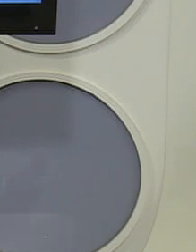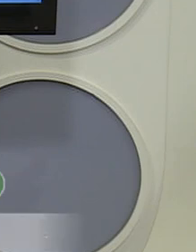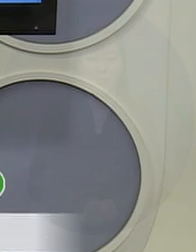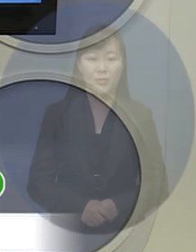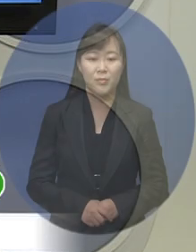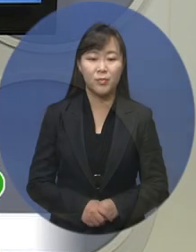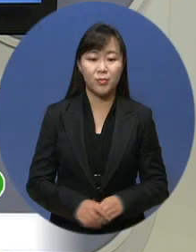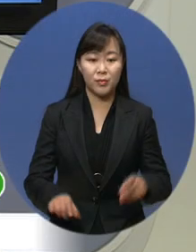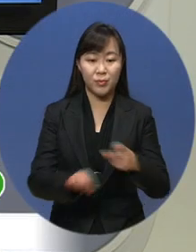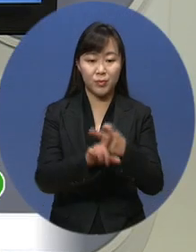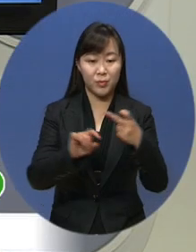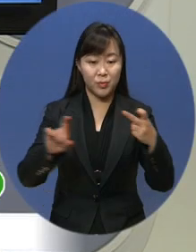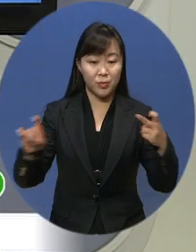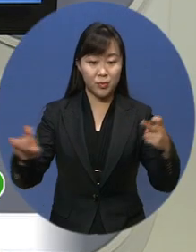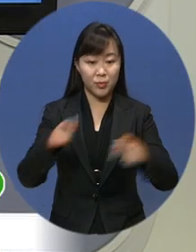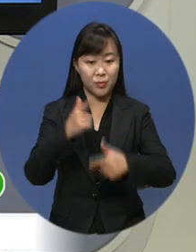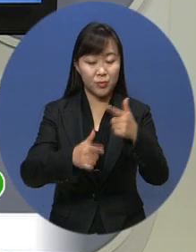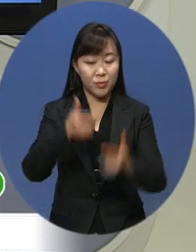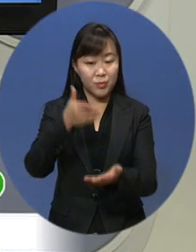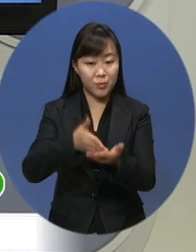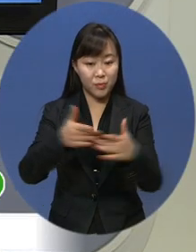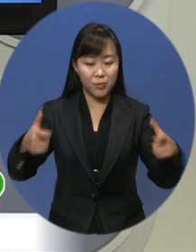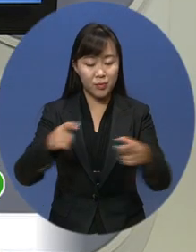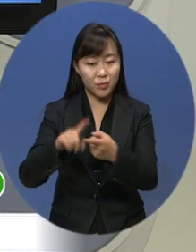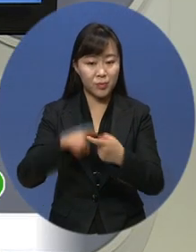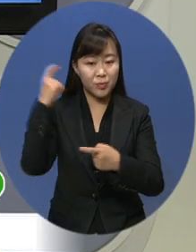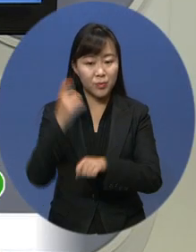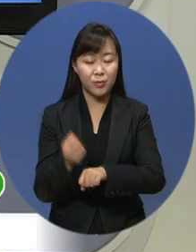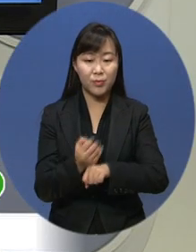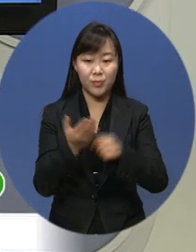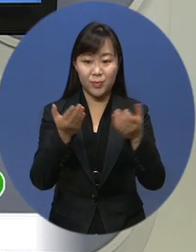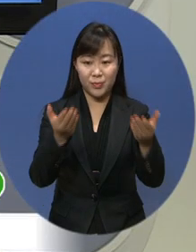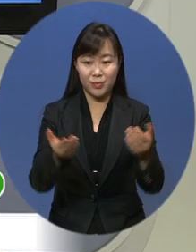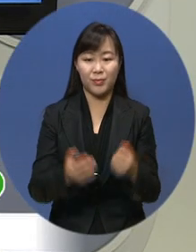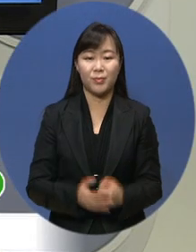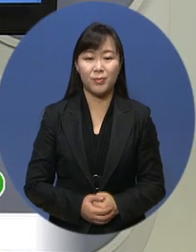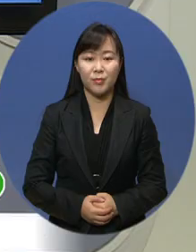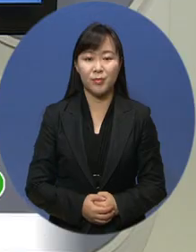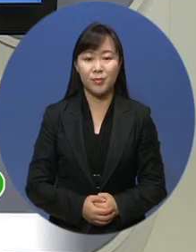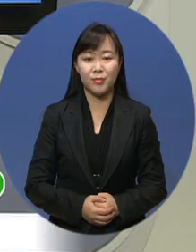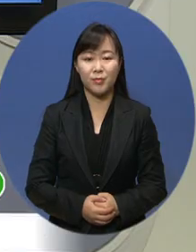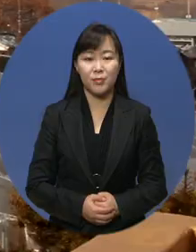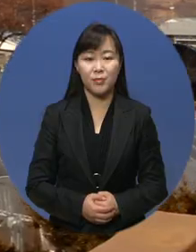10월 10일 목요일 만만한 뉴스는 지역 네트워크 소식으로 함께 합니다